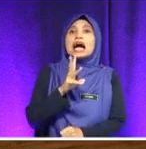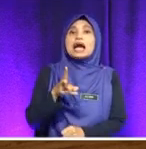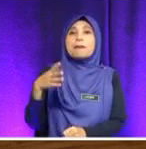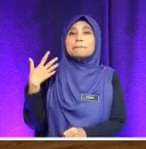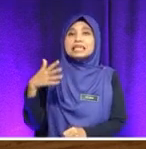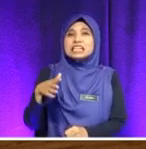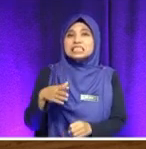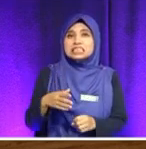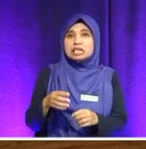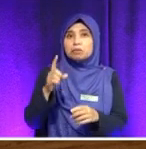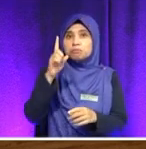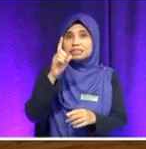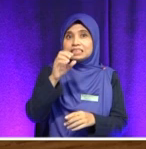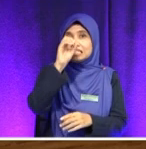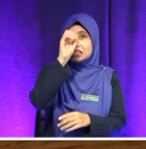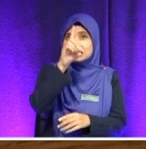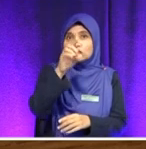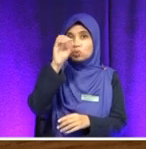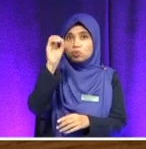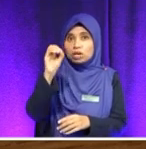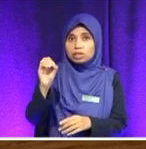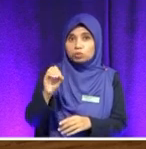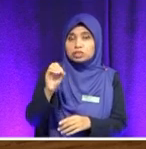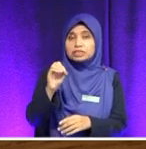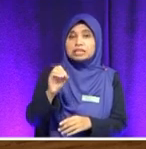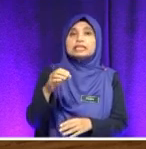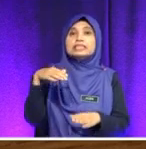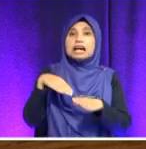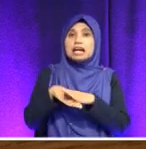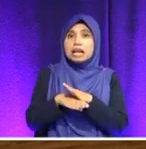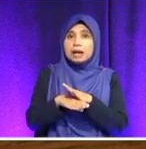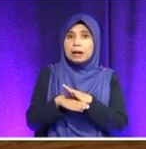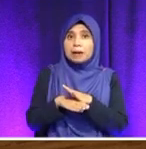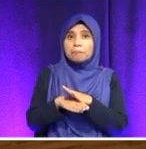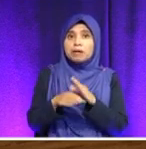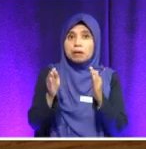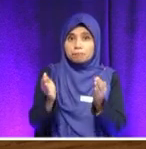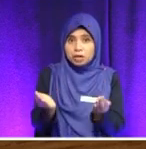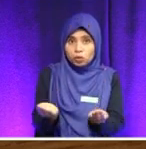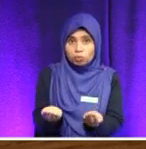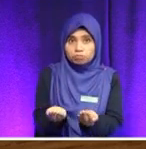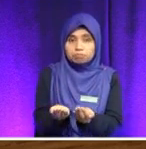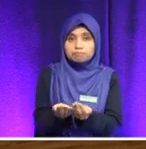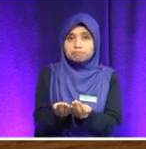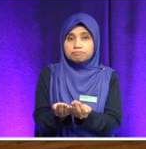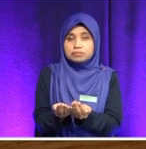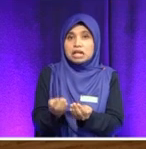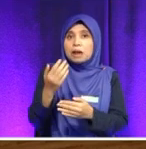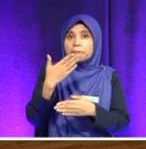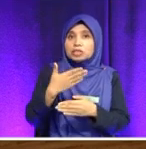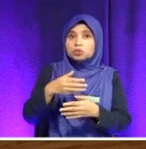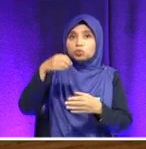mendidih. Mesti sediakan air panas yang mendidih di dalam stainless steel bowl, dalam mangkuk lah. Okey. Kemudian